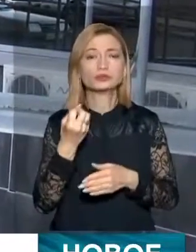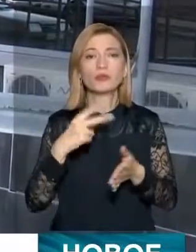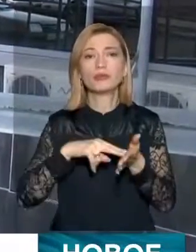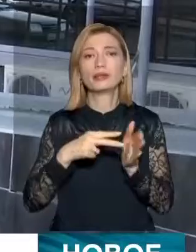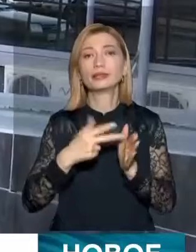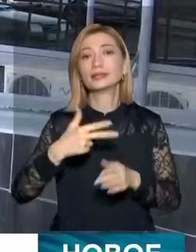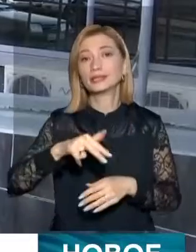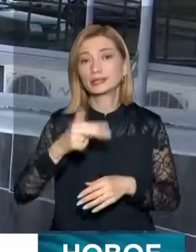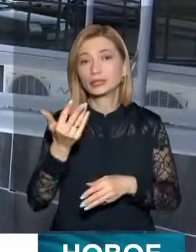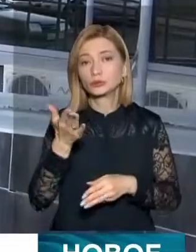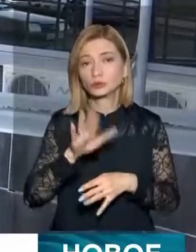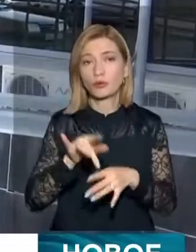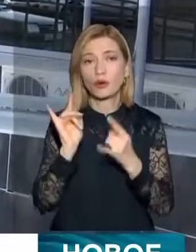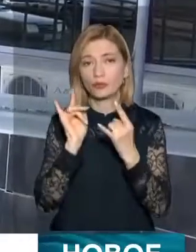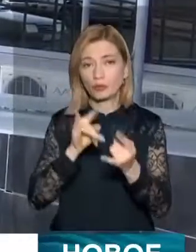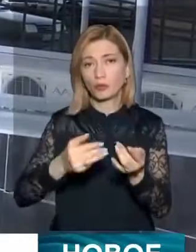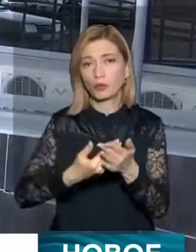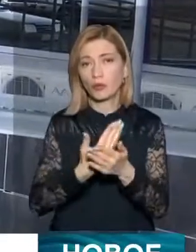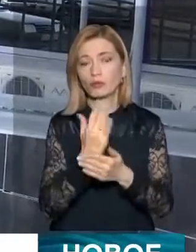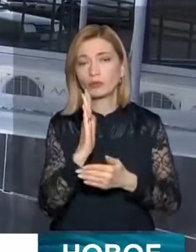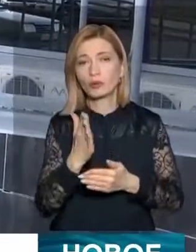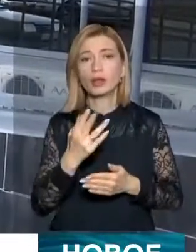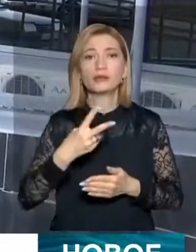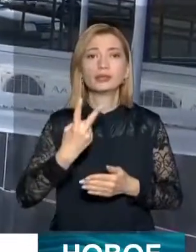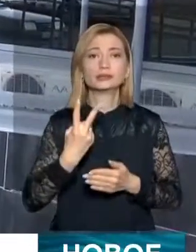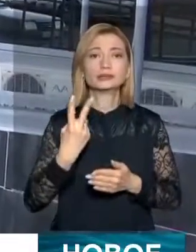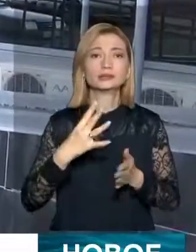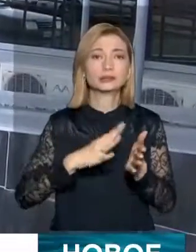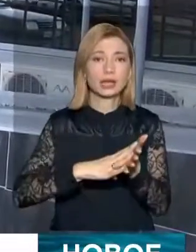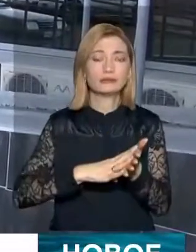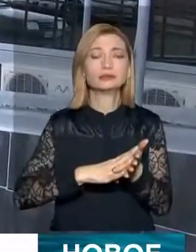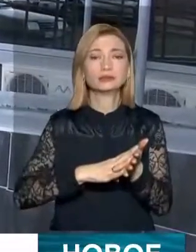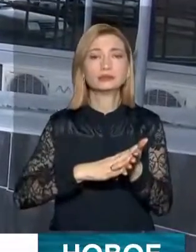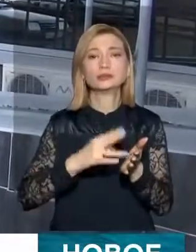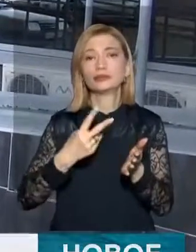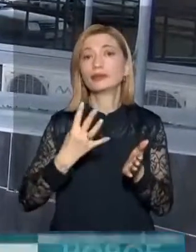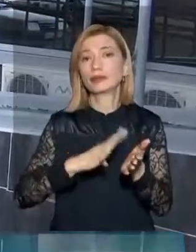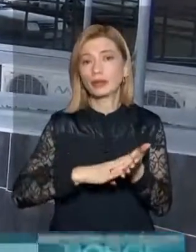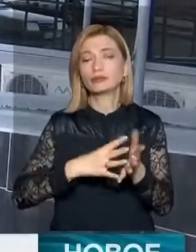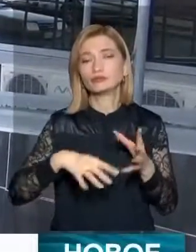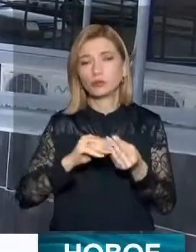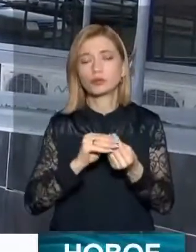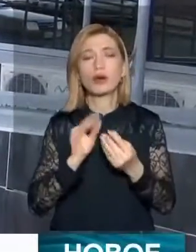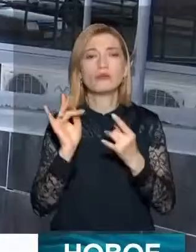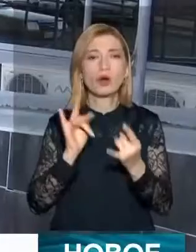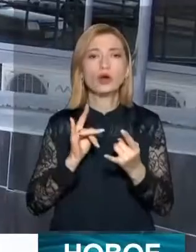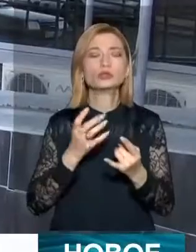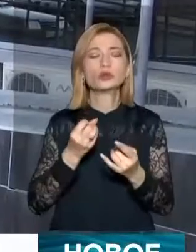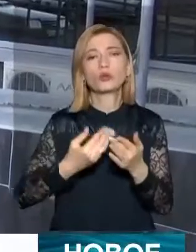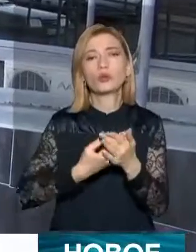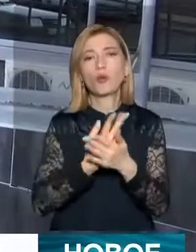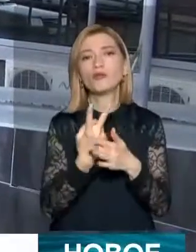обновить 33 единицы подвижного состава. Это 29 единиц автобусов и также 4 новых трамвая у нас